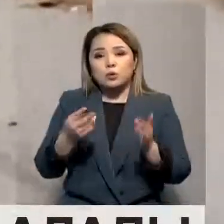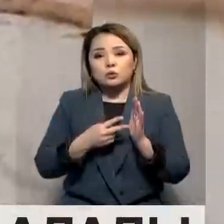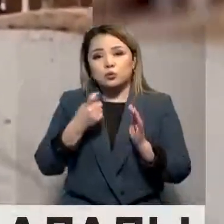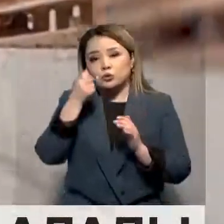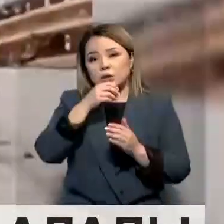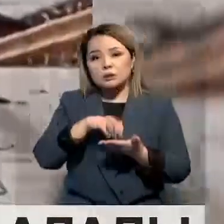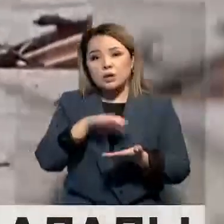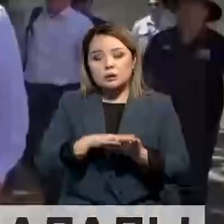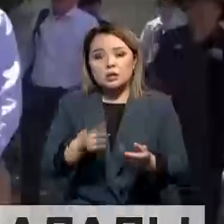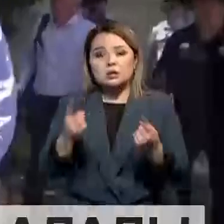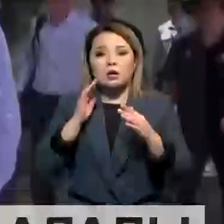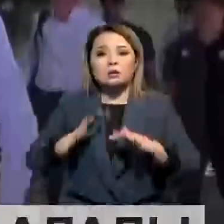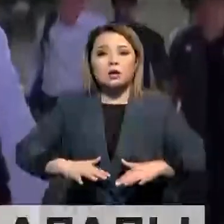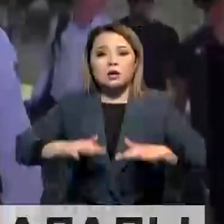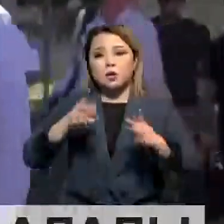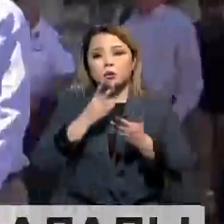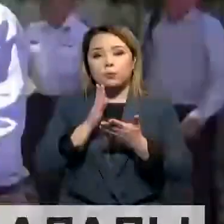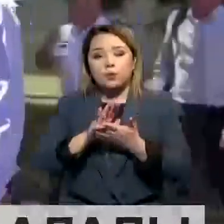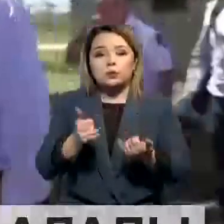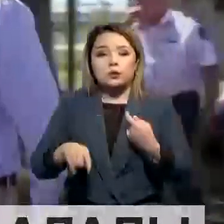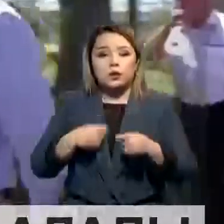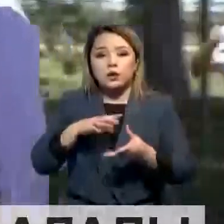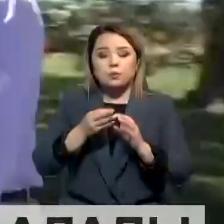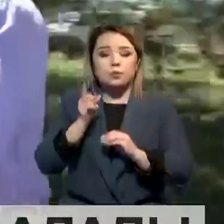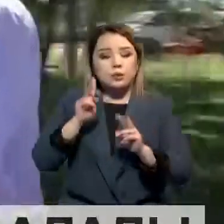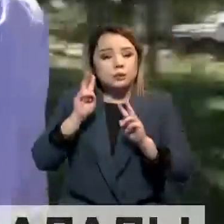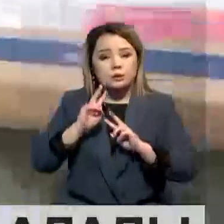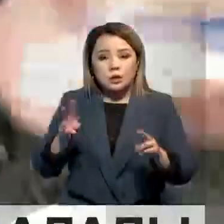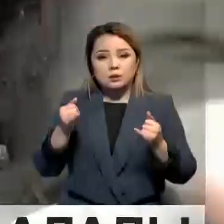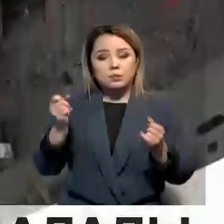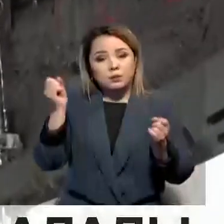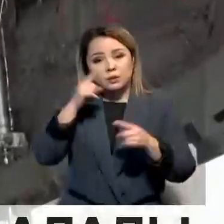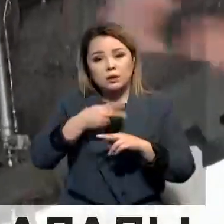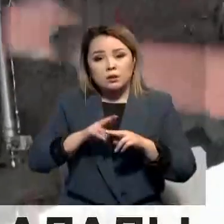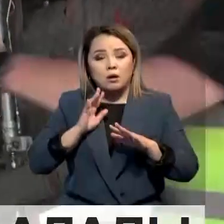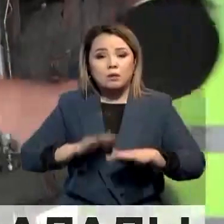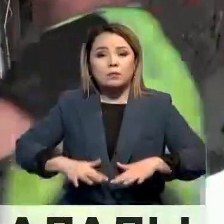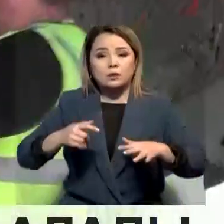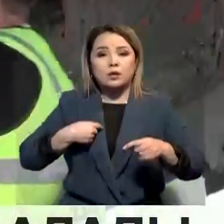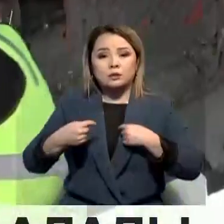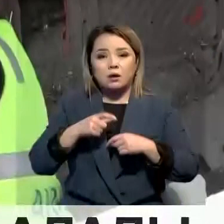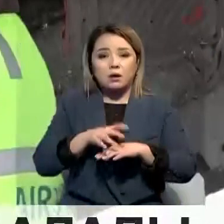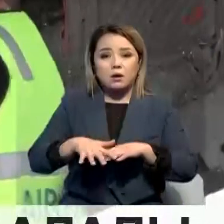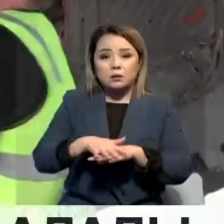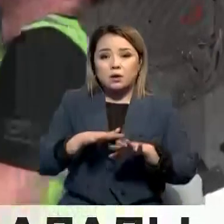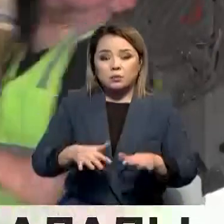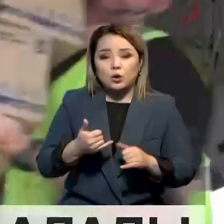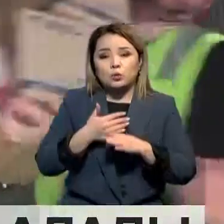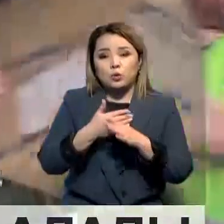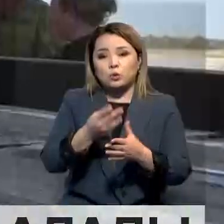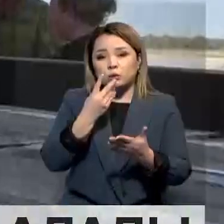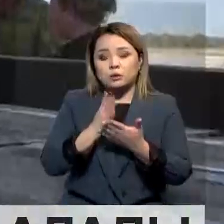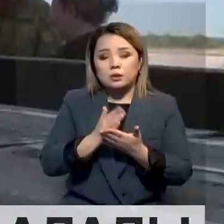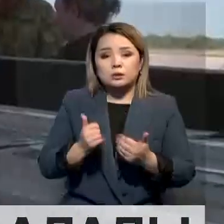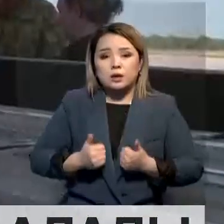жылда тіркелген ең ірі су тасқыны. Одан келген шығын әзірге белгісіз. Белгілісі, апаттан зардап шеккен халыққа барынша көмек